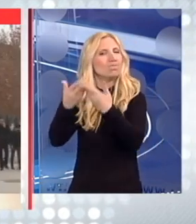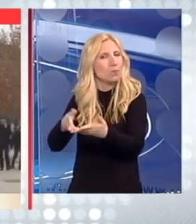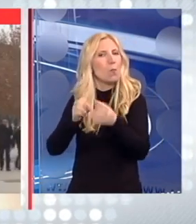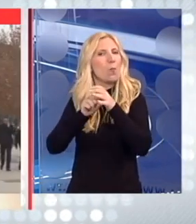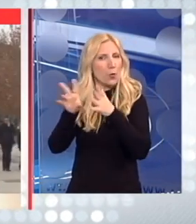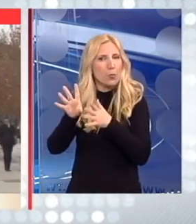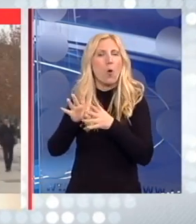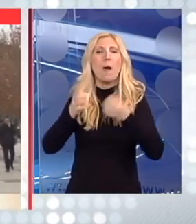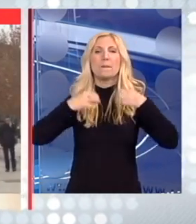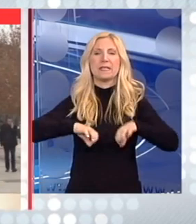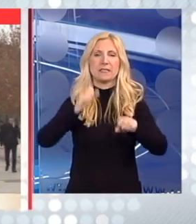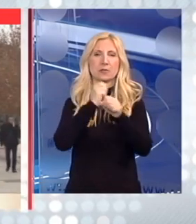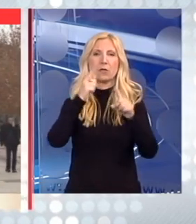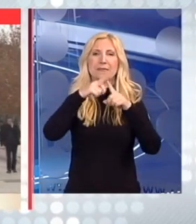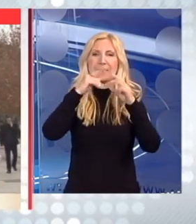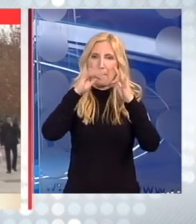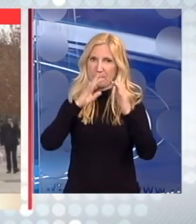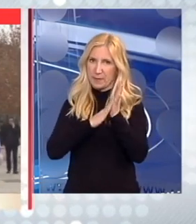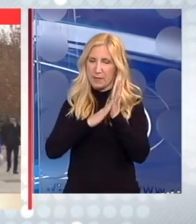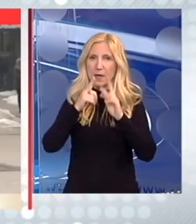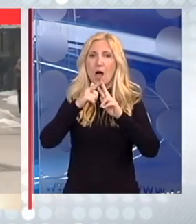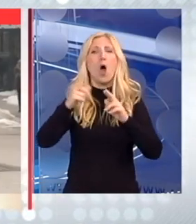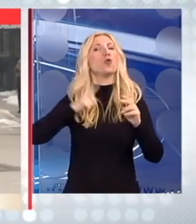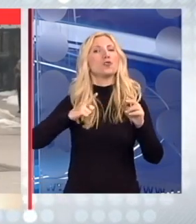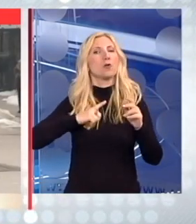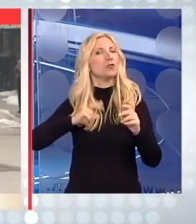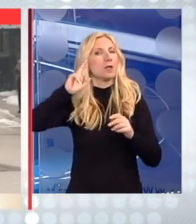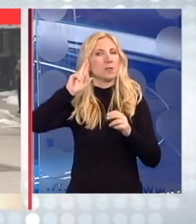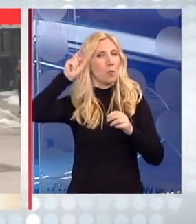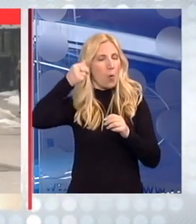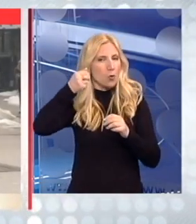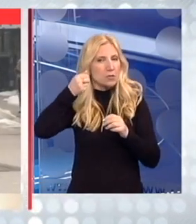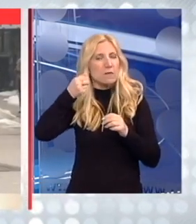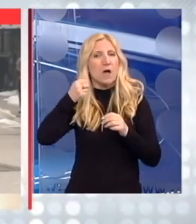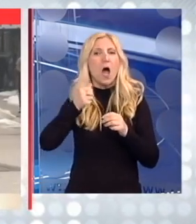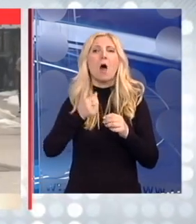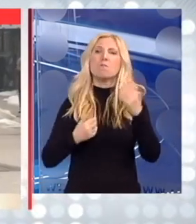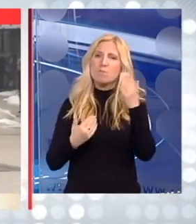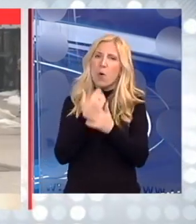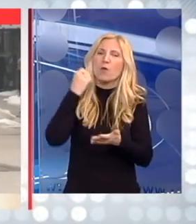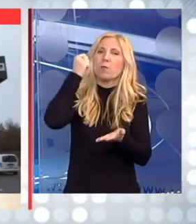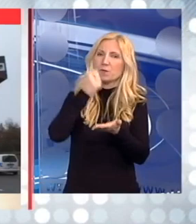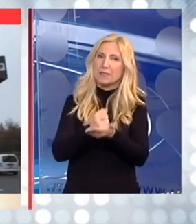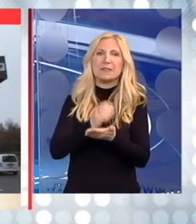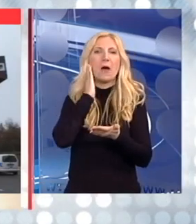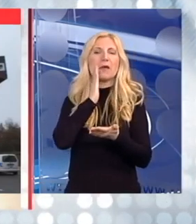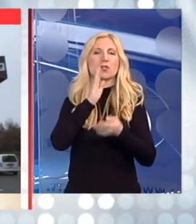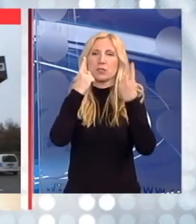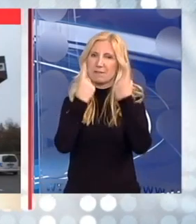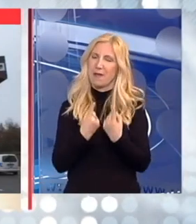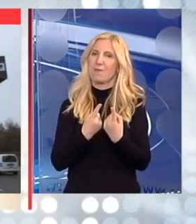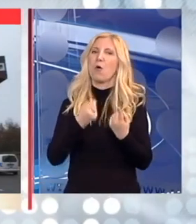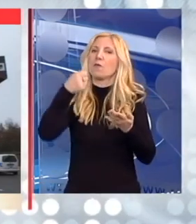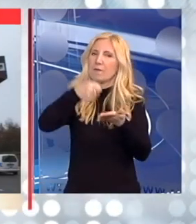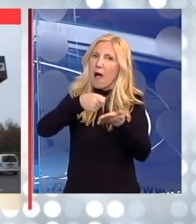poruku predsjednika Donalda Trumpa. Očekuje se i da će taj poziv, piše Botasot, ponovo potvrditi američki stav o